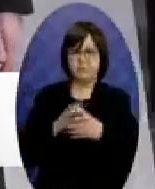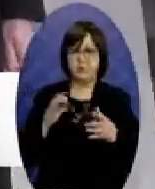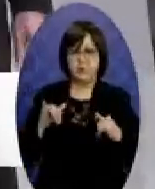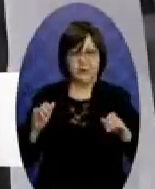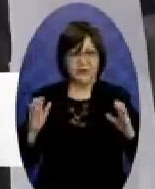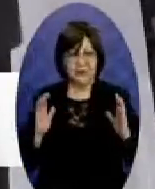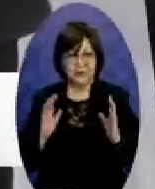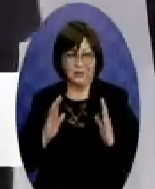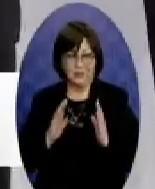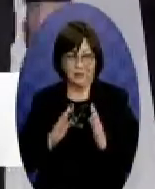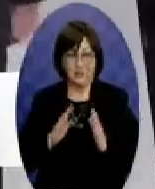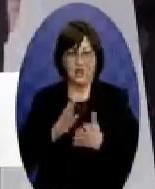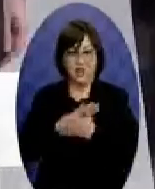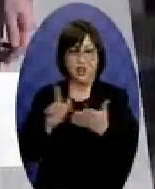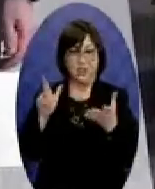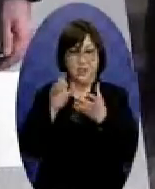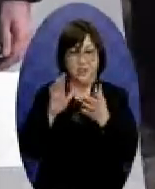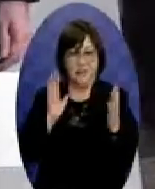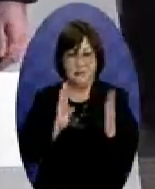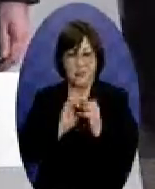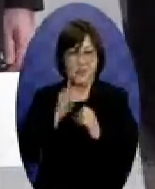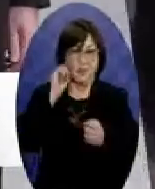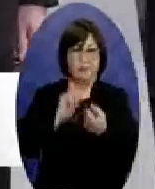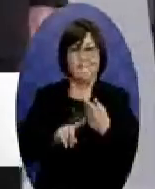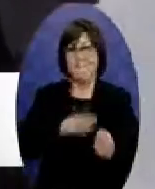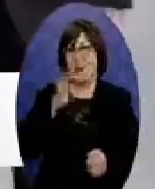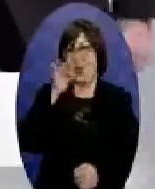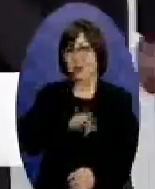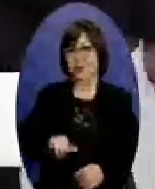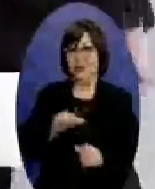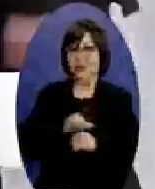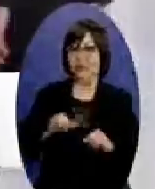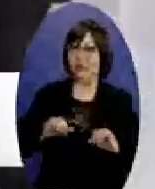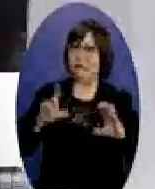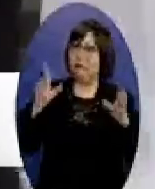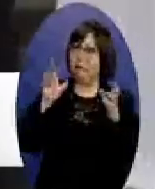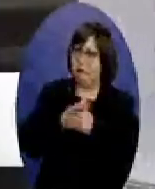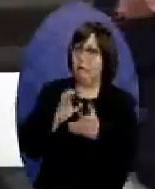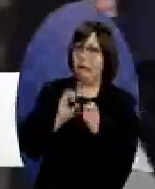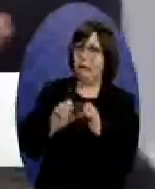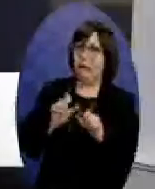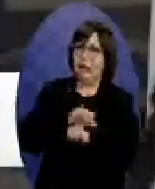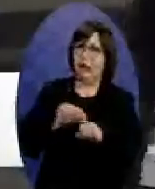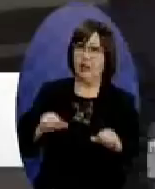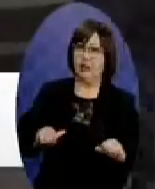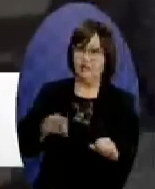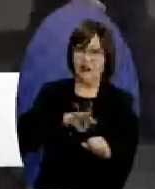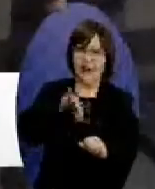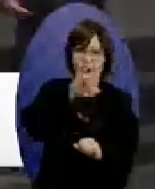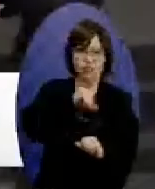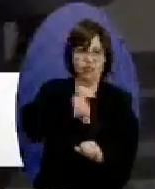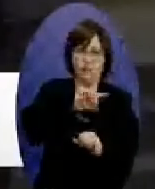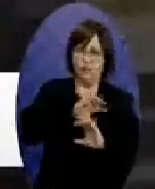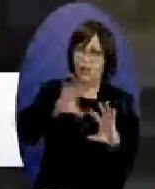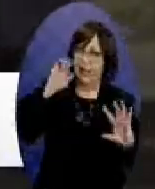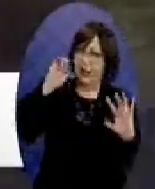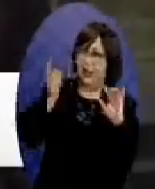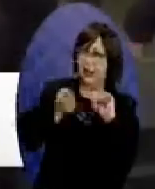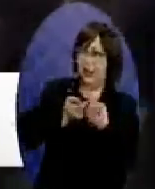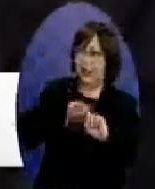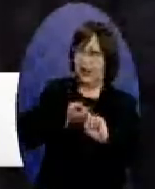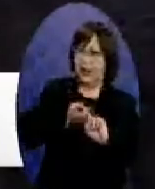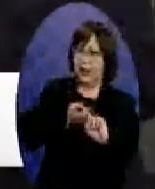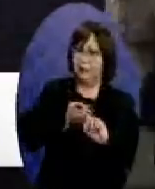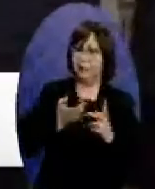нягтруулсан гэрээ гэж байгаач Францын олон нийт гэрээг нилээд эргэлзэнгүй байдлаар хүлээн авч байх юм. За жишээлбэл Францын